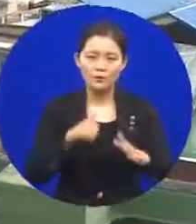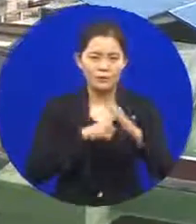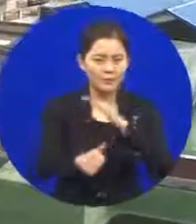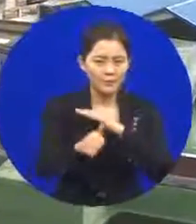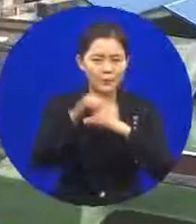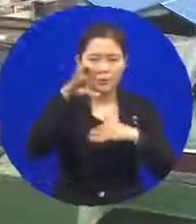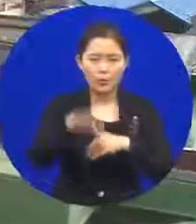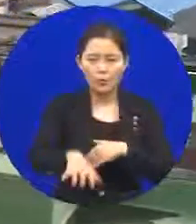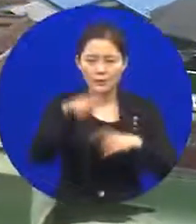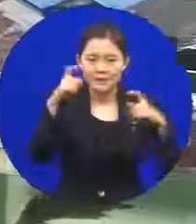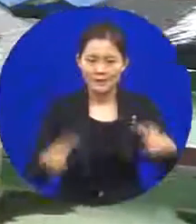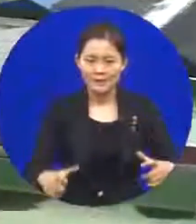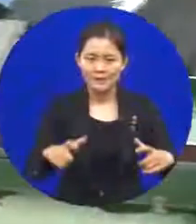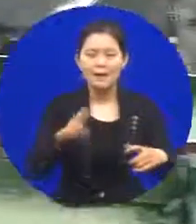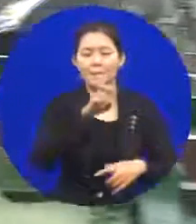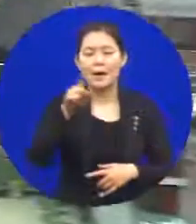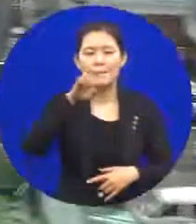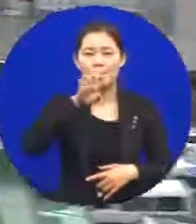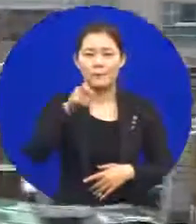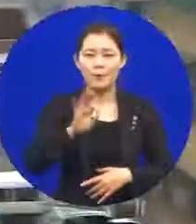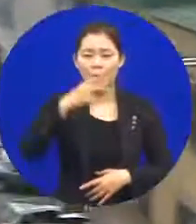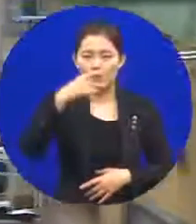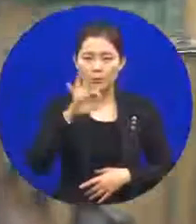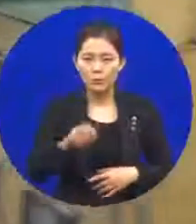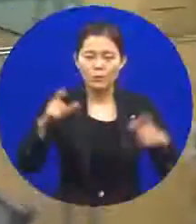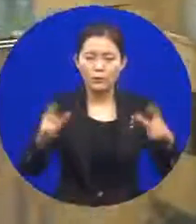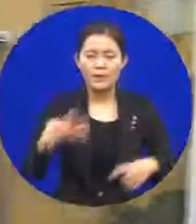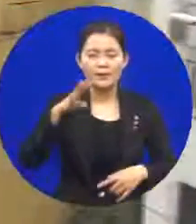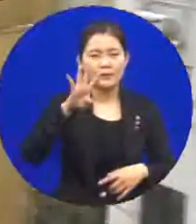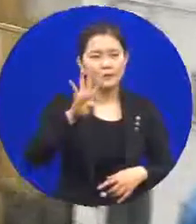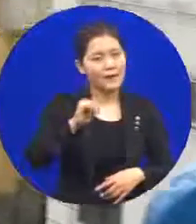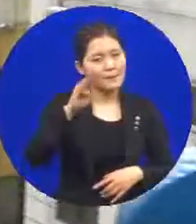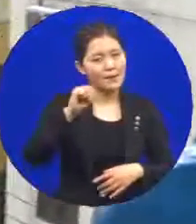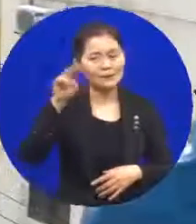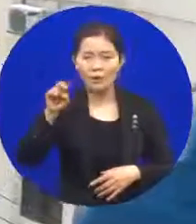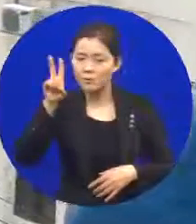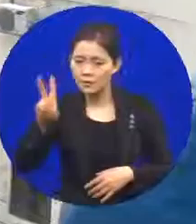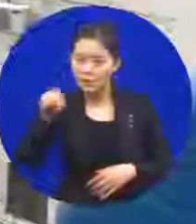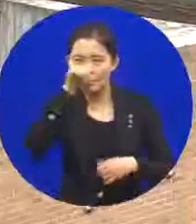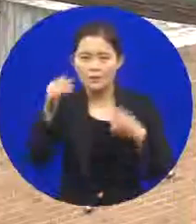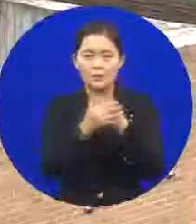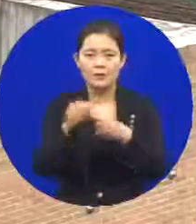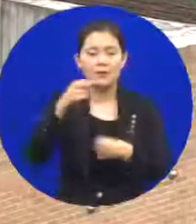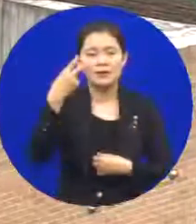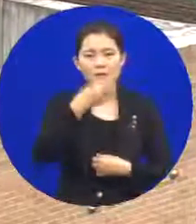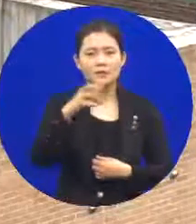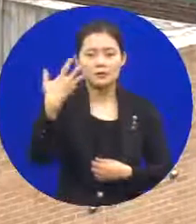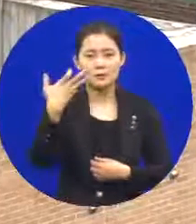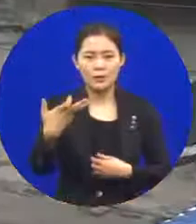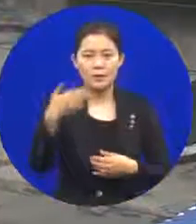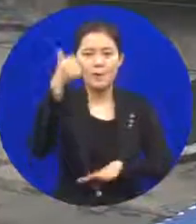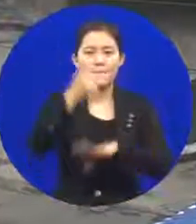우리시의 대표적 노후 구도심 지역 중 한 곳인 처인구 마평동 일대 4만여 제곱미터가 2018년 말까지